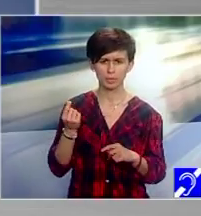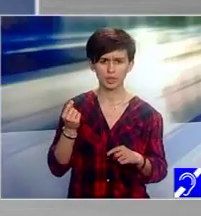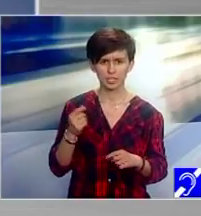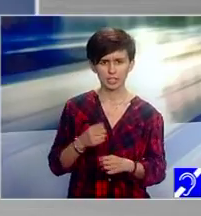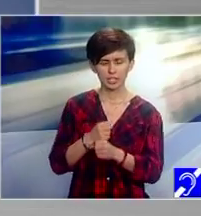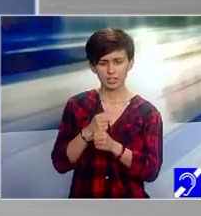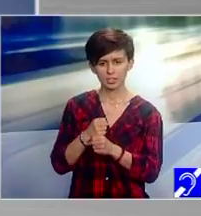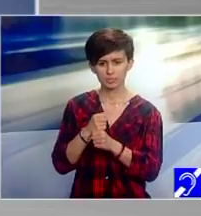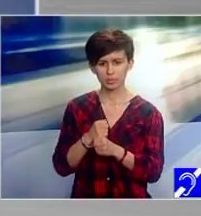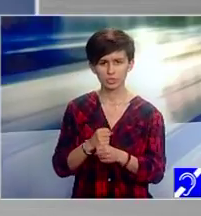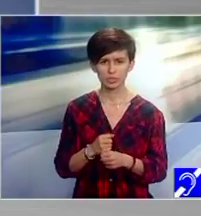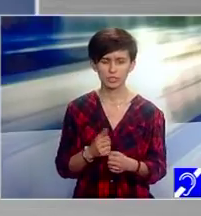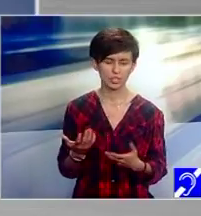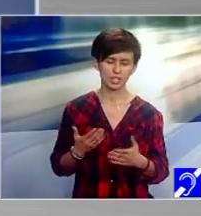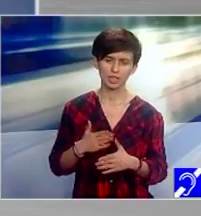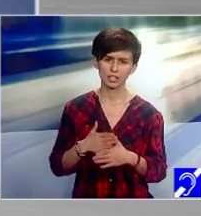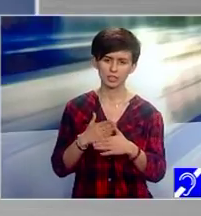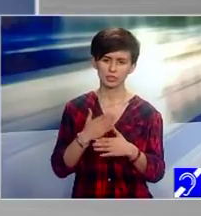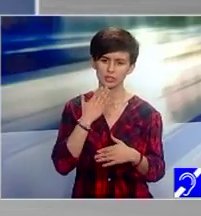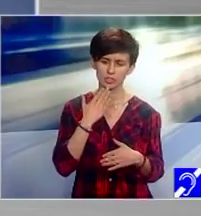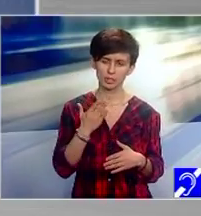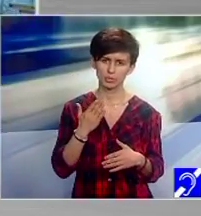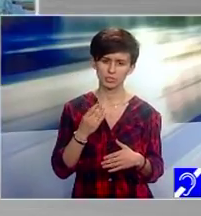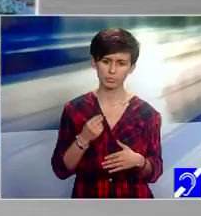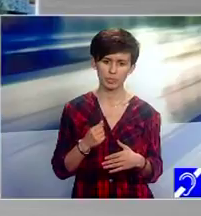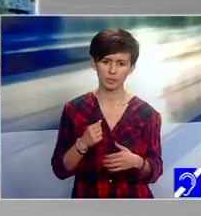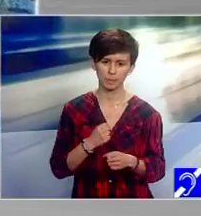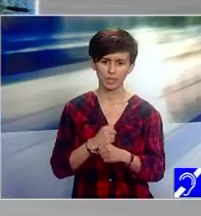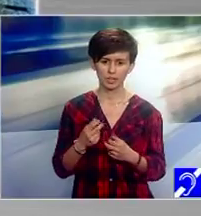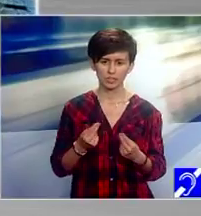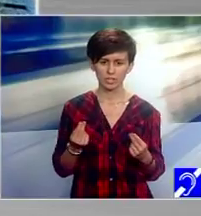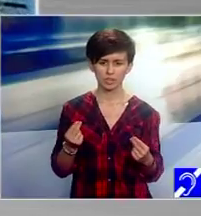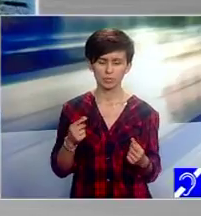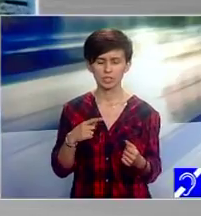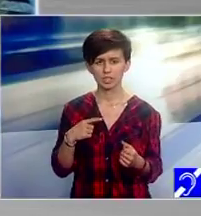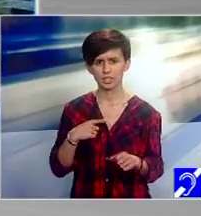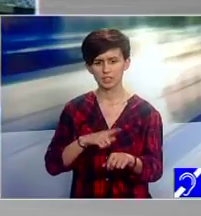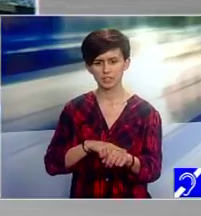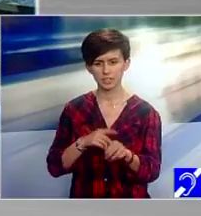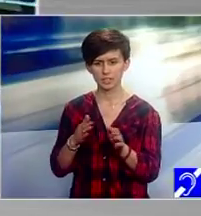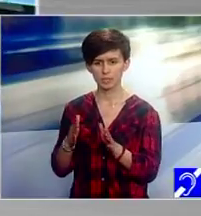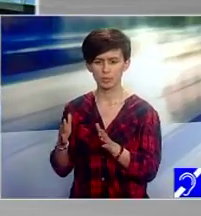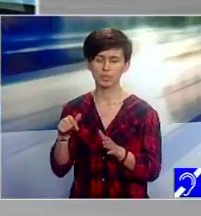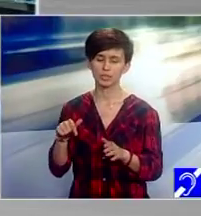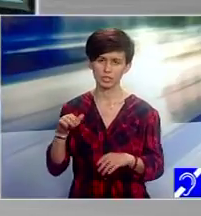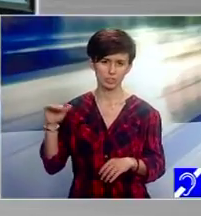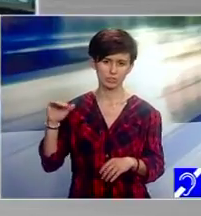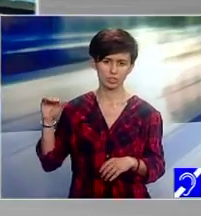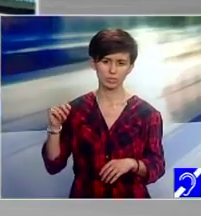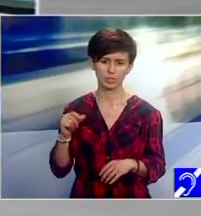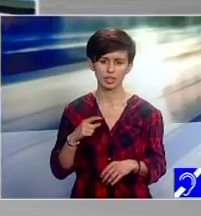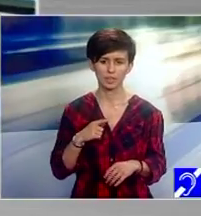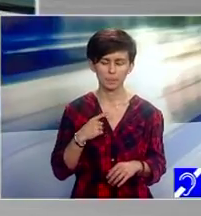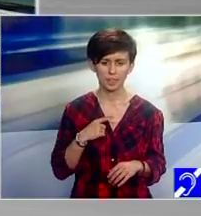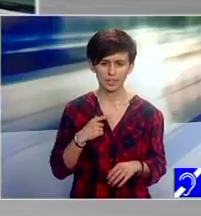media care ne susțin și cărora le mulțumim foarte mult. Până la urmă, este momentul acestor copii. Este